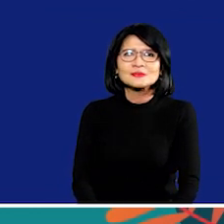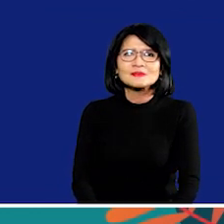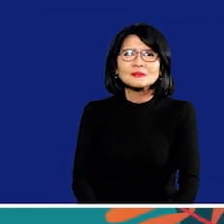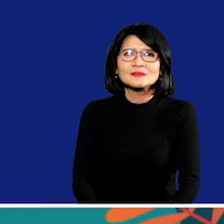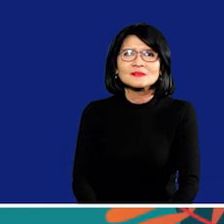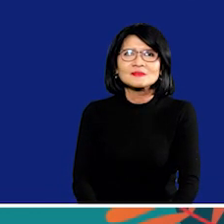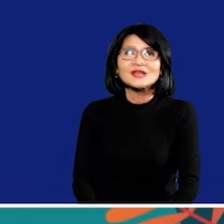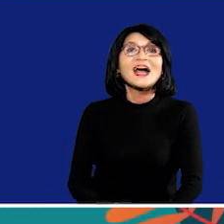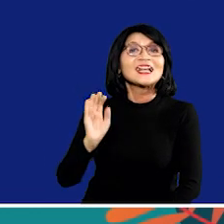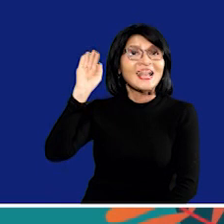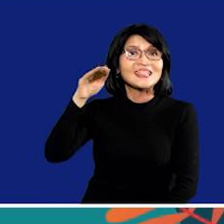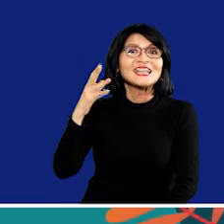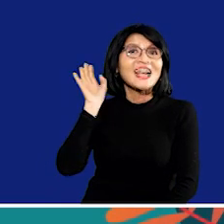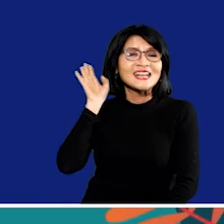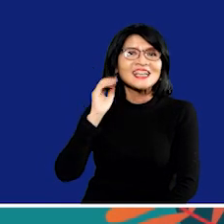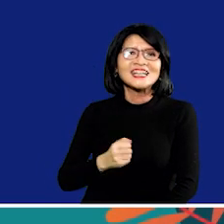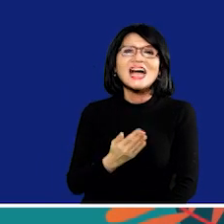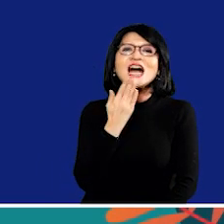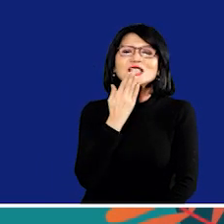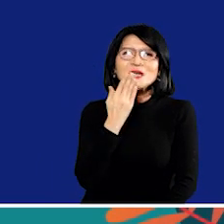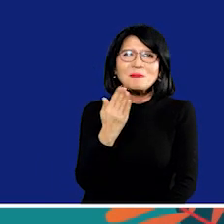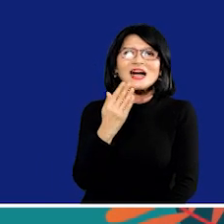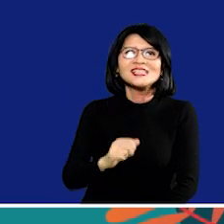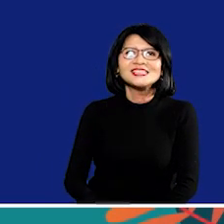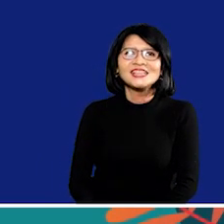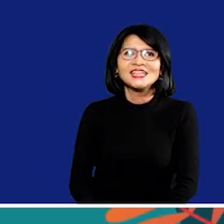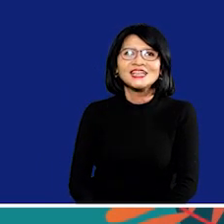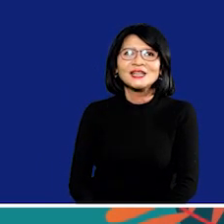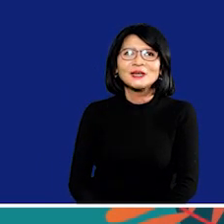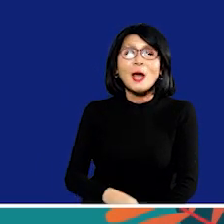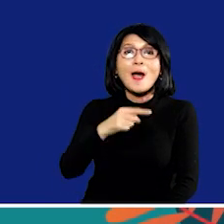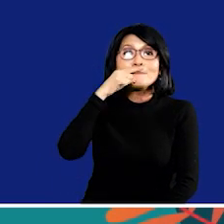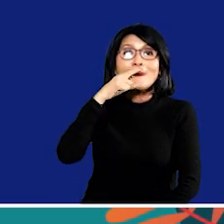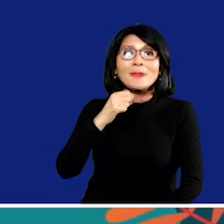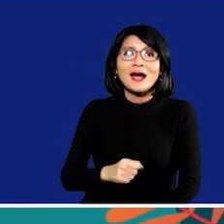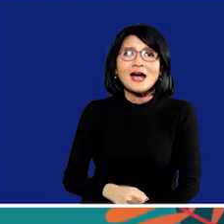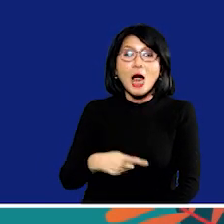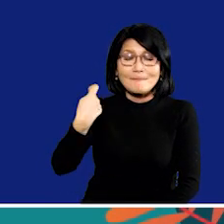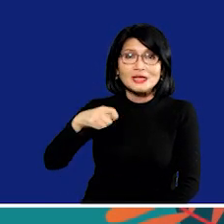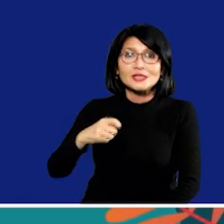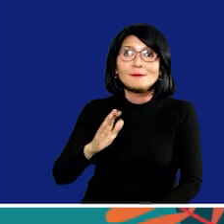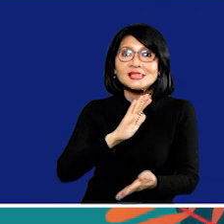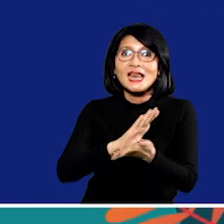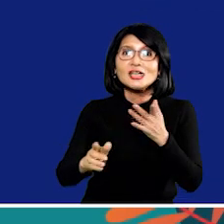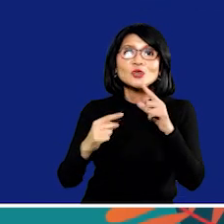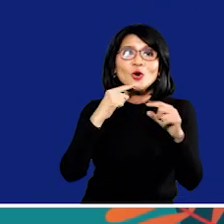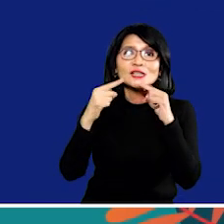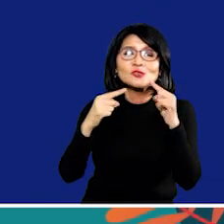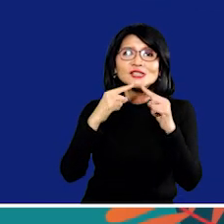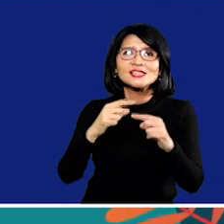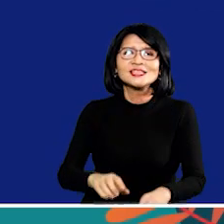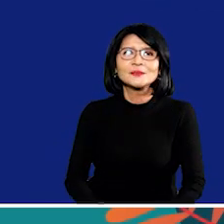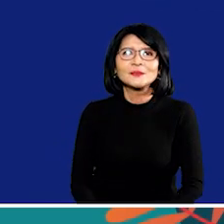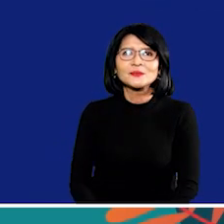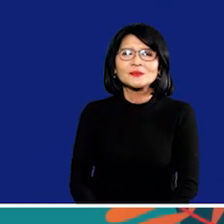Iya. Nanti kita dengar ceritanya ya. Terima kasih kalau gitu Selvin. Mas Nadim mungkin bisa langsung berdiskusi, ngobrol-ngobrol dengan adik-adik kita ini,